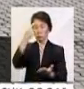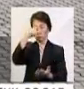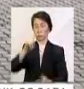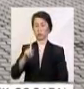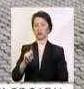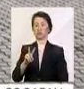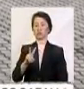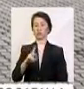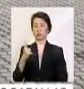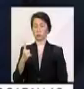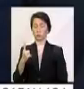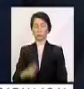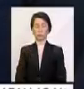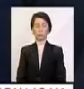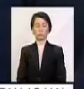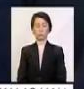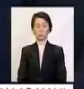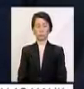TV1.